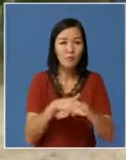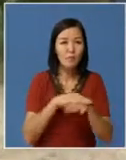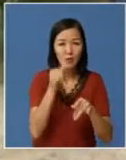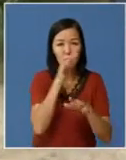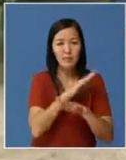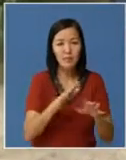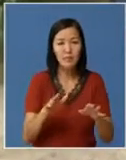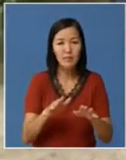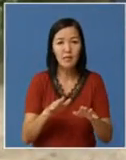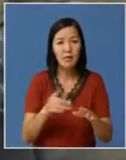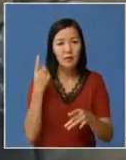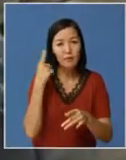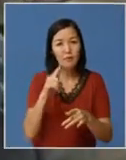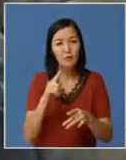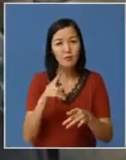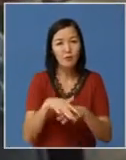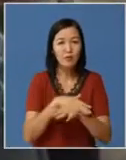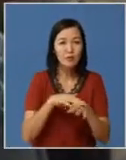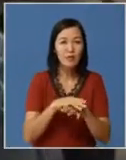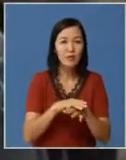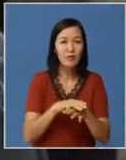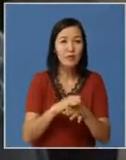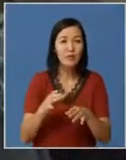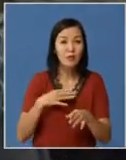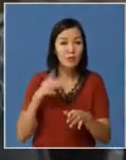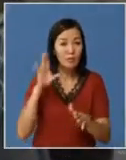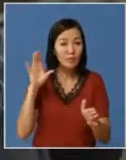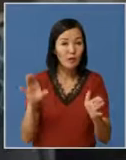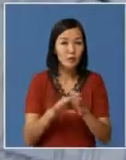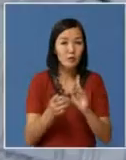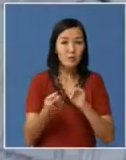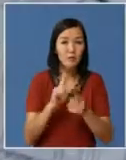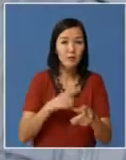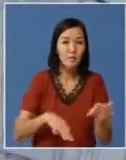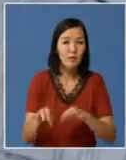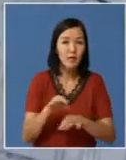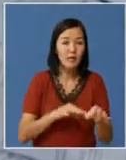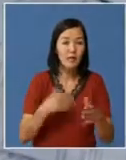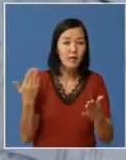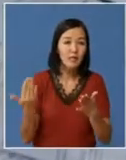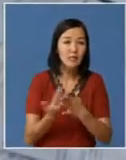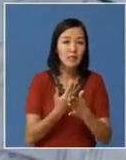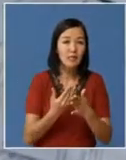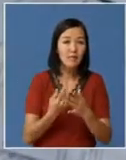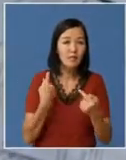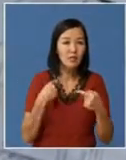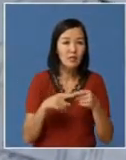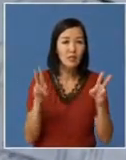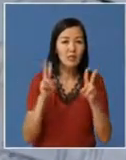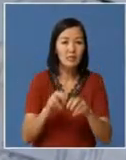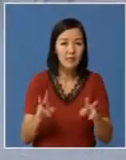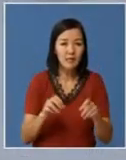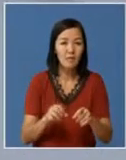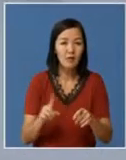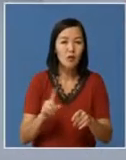удался. Если, к мнению жителей микрорайона, чиновники прислушиваются, изменив проект, им придется заново проводить инженерно-изыскательные